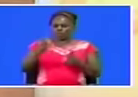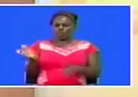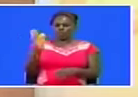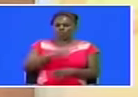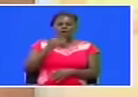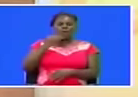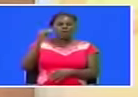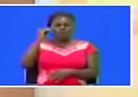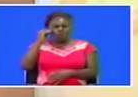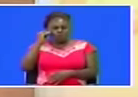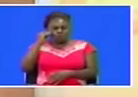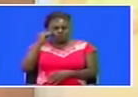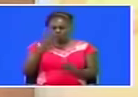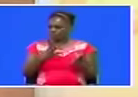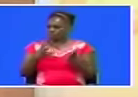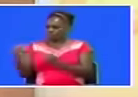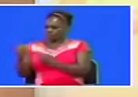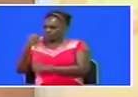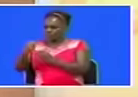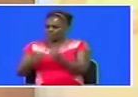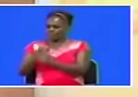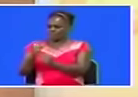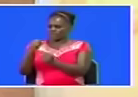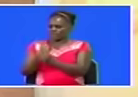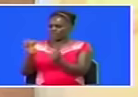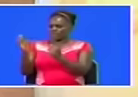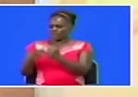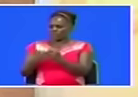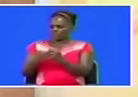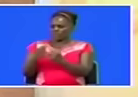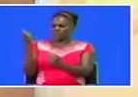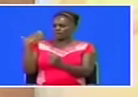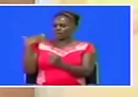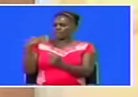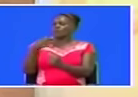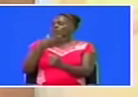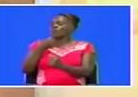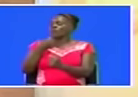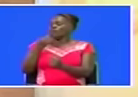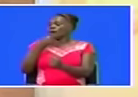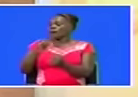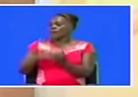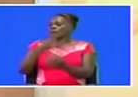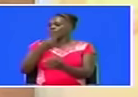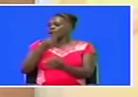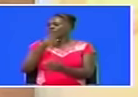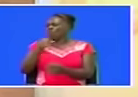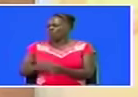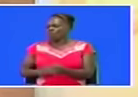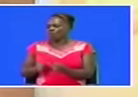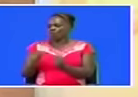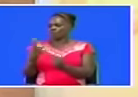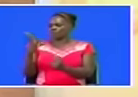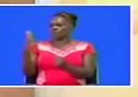nyumbani kwao alikotoroka miaka 8 iliyopita kwa misingi ya kutaka kuozwa kwa mwanamume mwenye umri wa miaka 45. Tazama